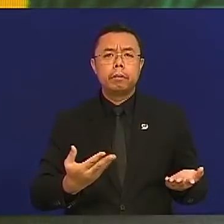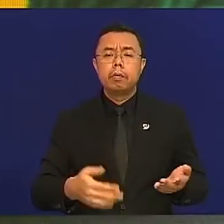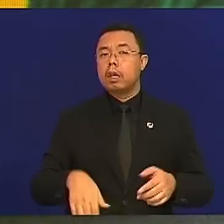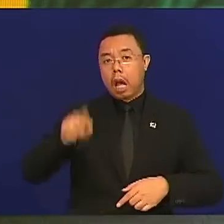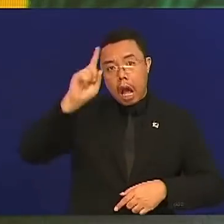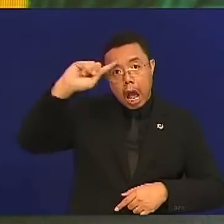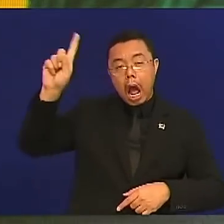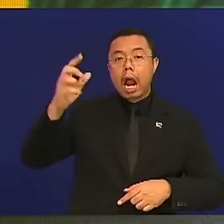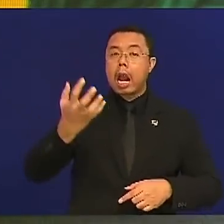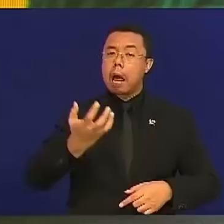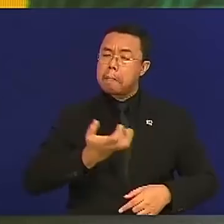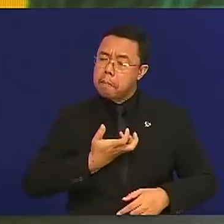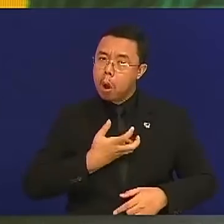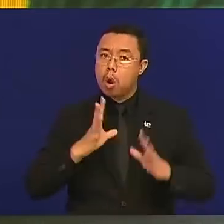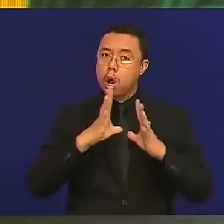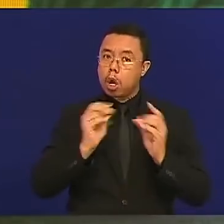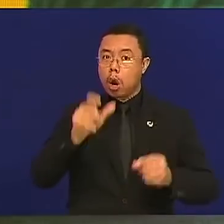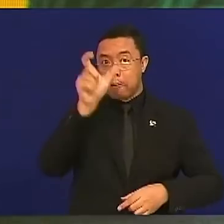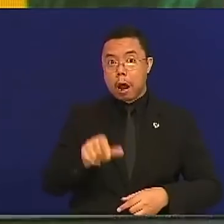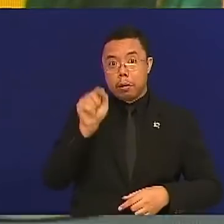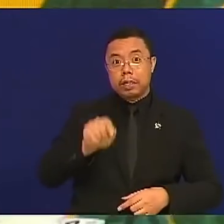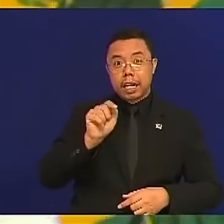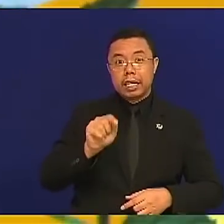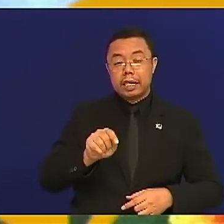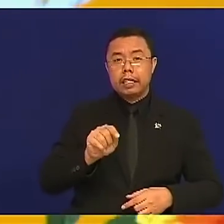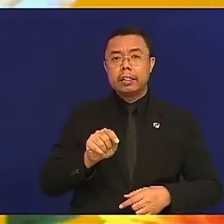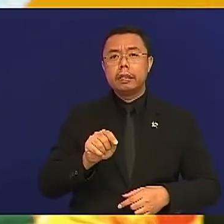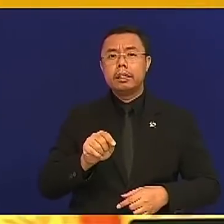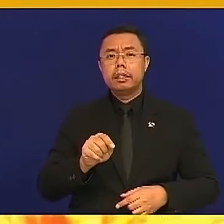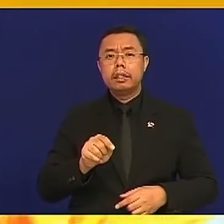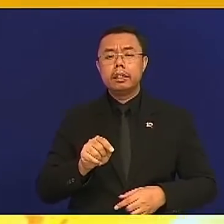bahwa Allah mengingini roh manusia ini